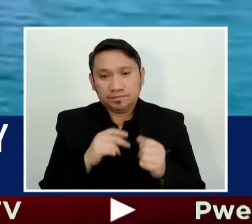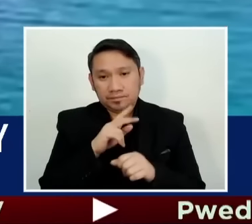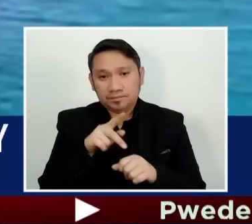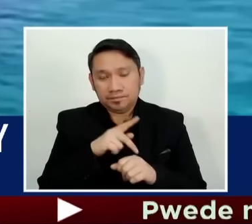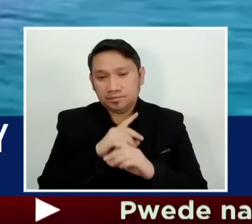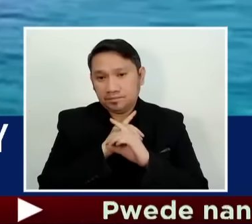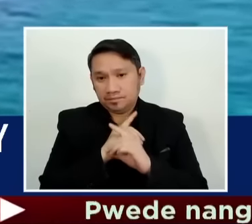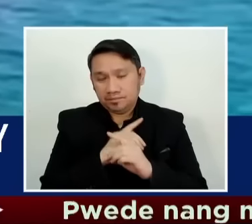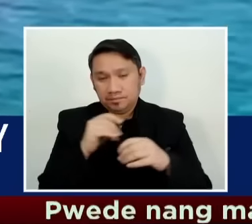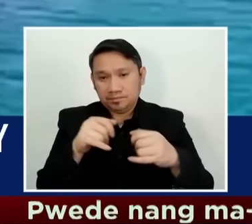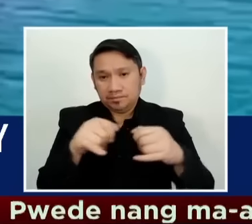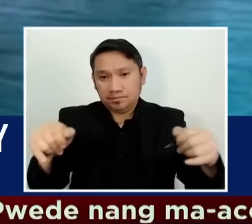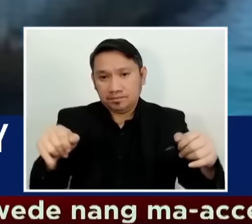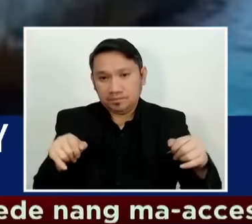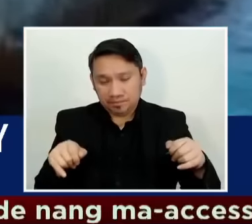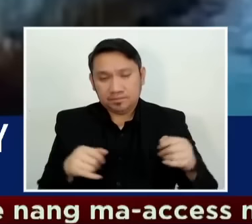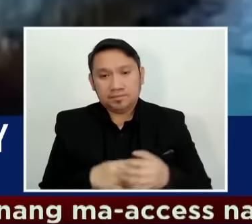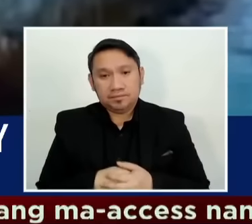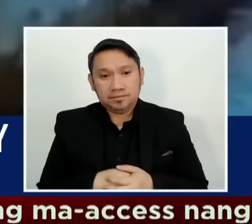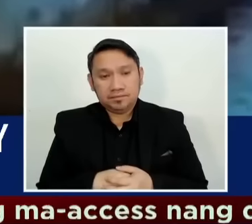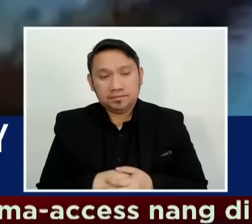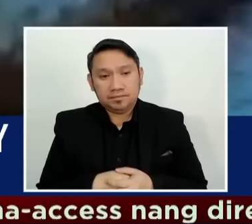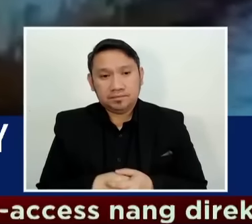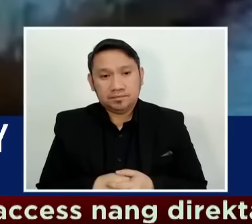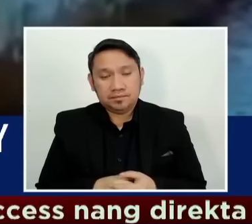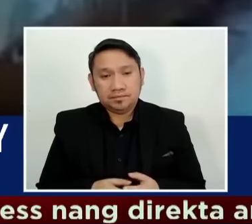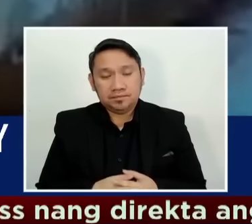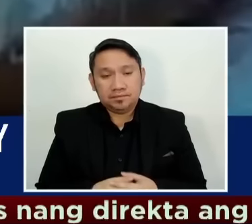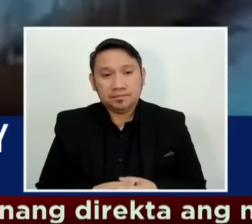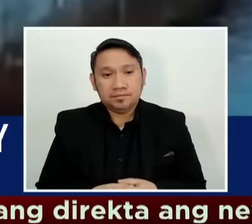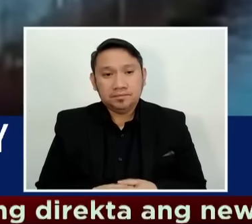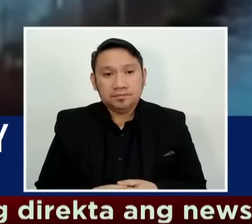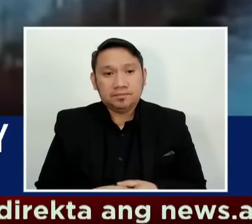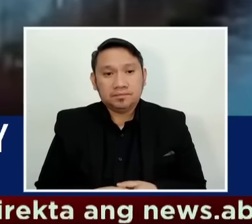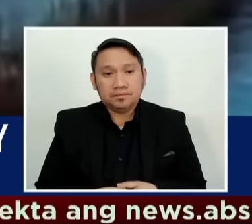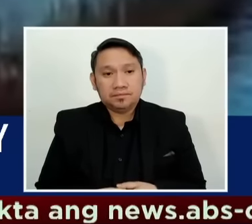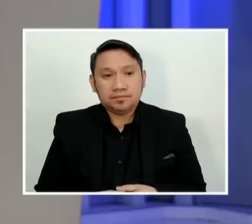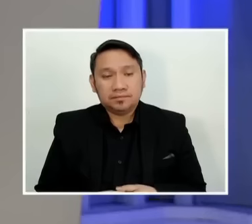ang teritorya ng ating bansa sa West Philippine Sea.